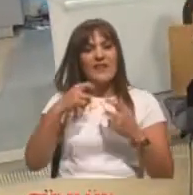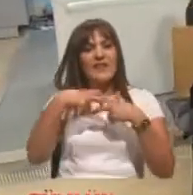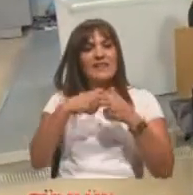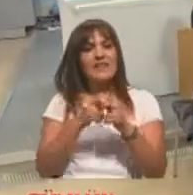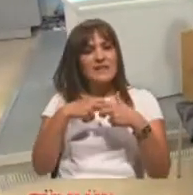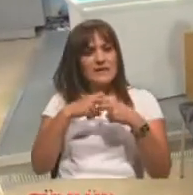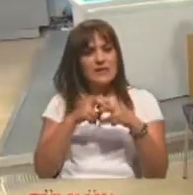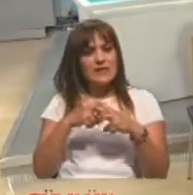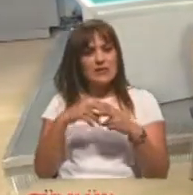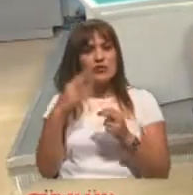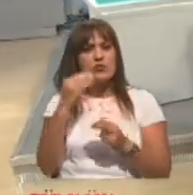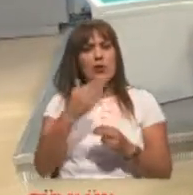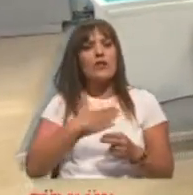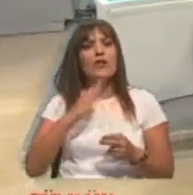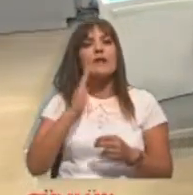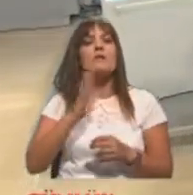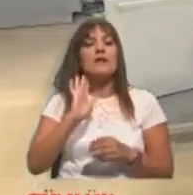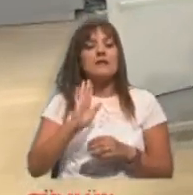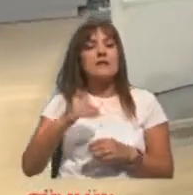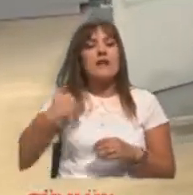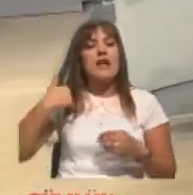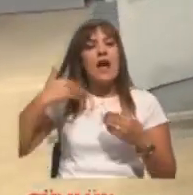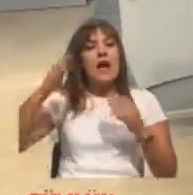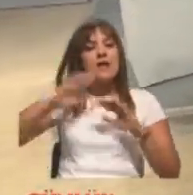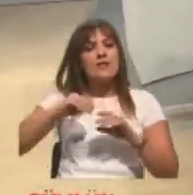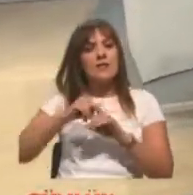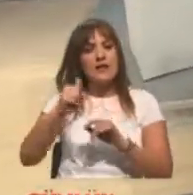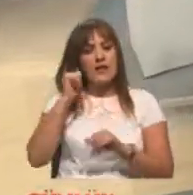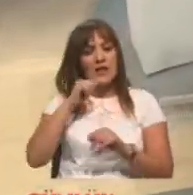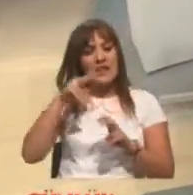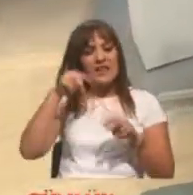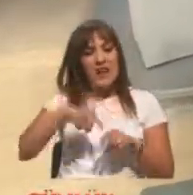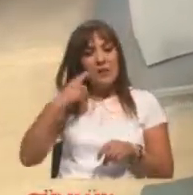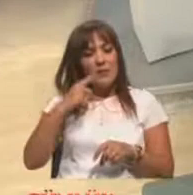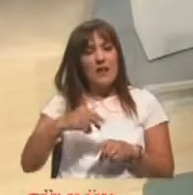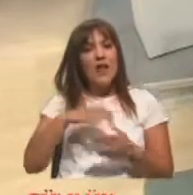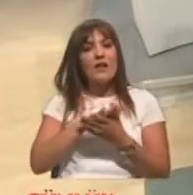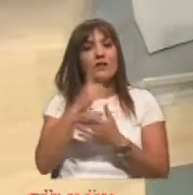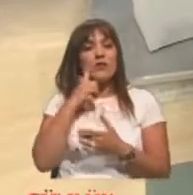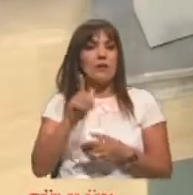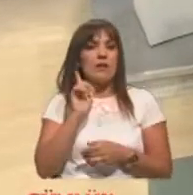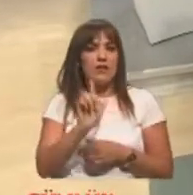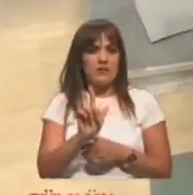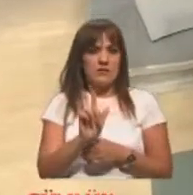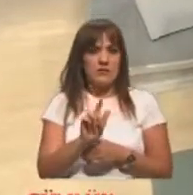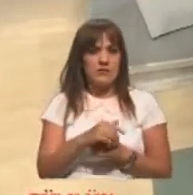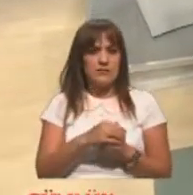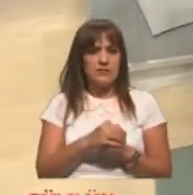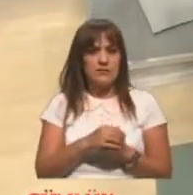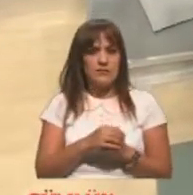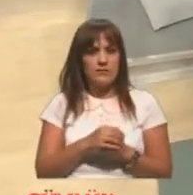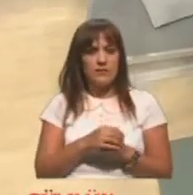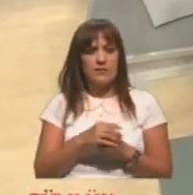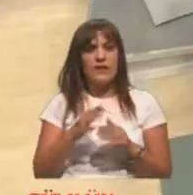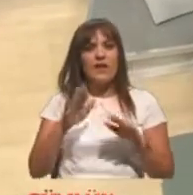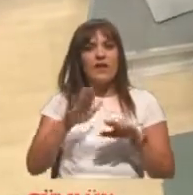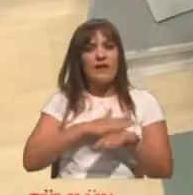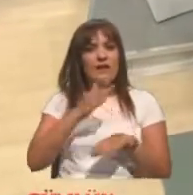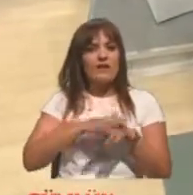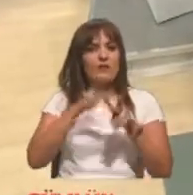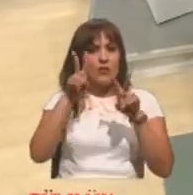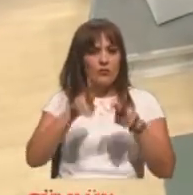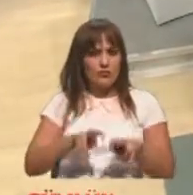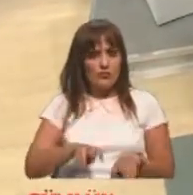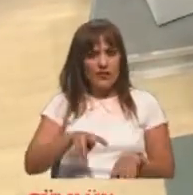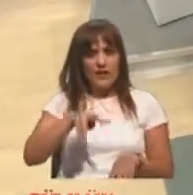dizlerin çok öne gitmesin, kalçan geriye, yere baktığında ayaklarını görmelisin ve yavaşça otur.